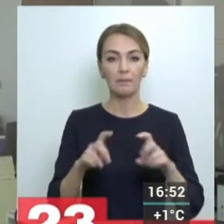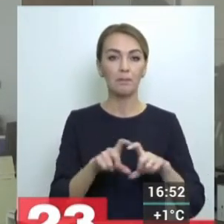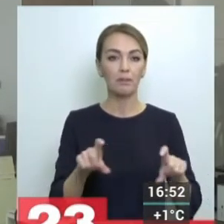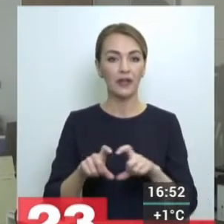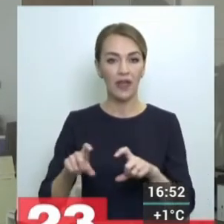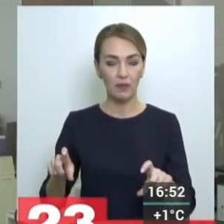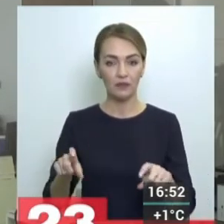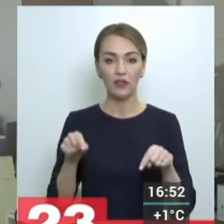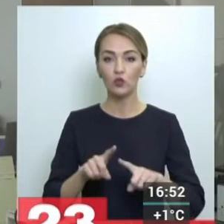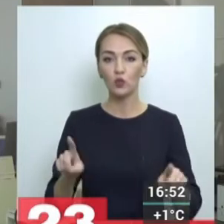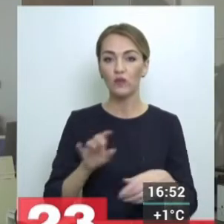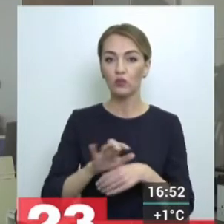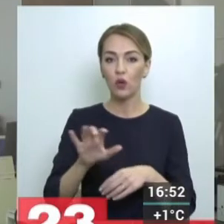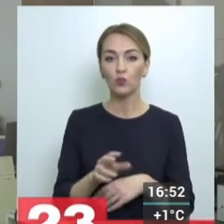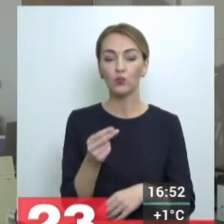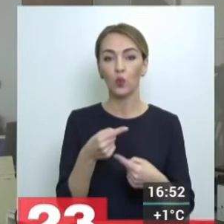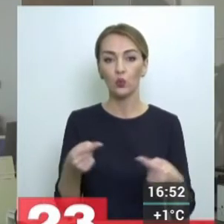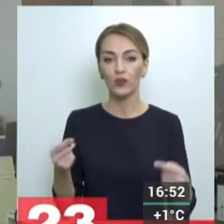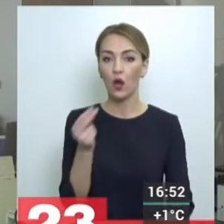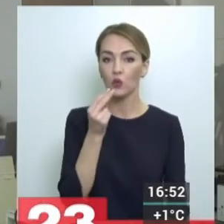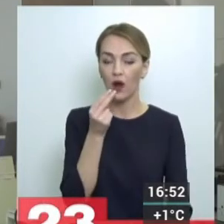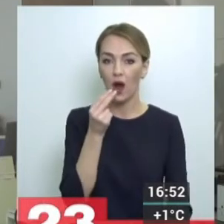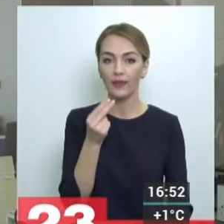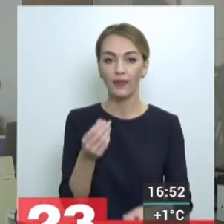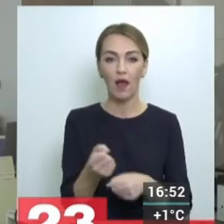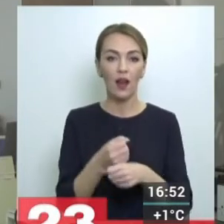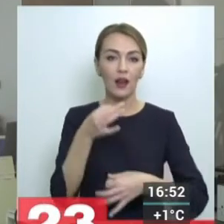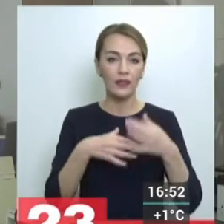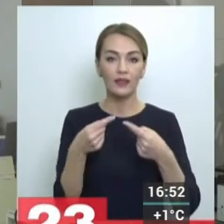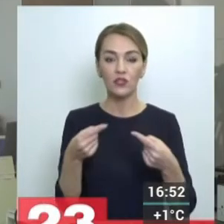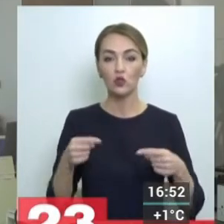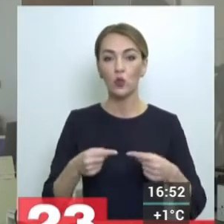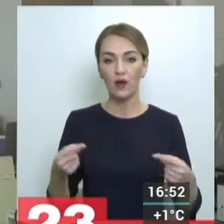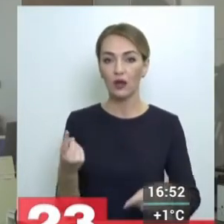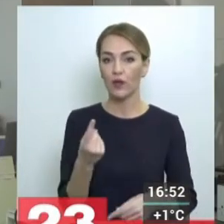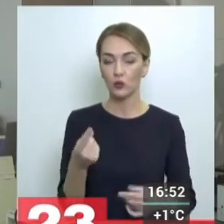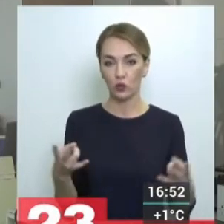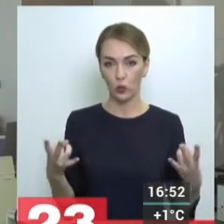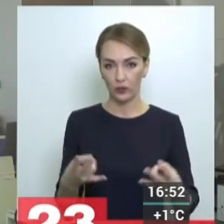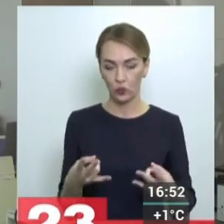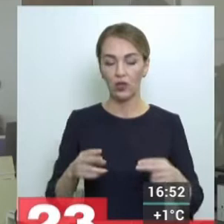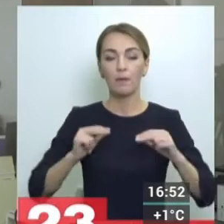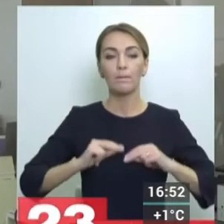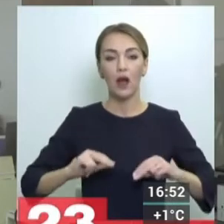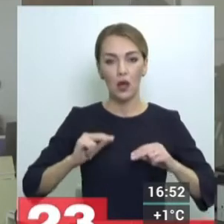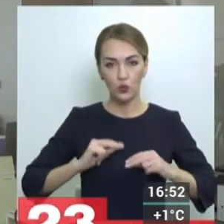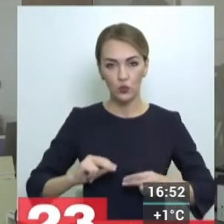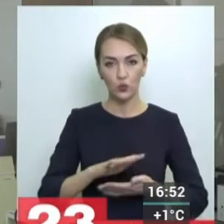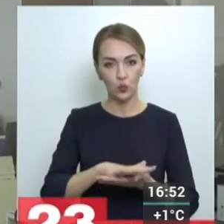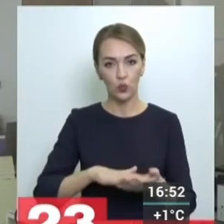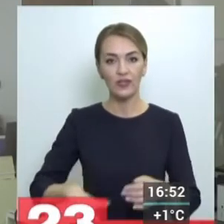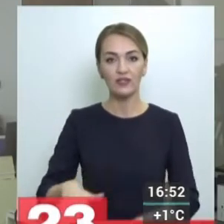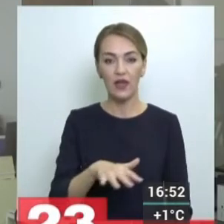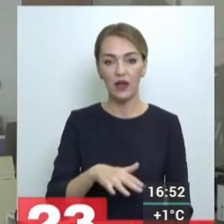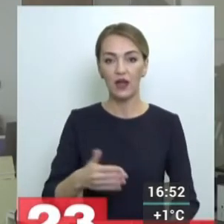підприємства, ті, що випускають продукти харчування, ліки та інші товари першої необхідності. Працює